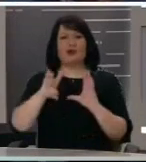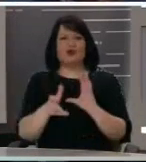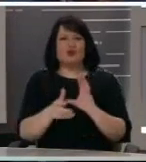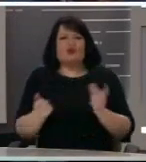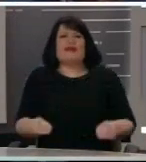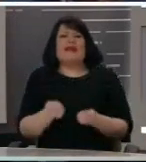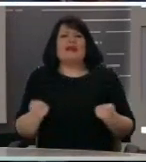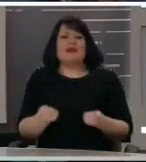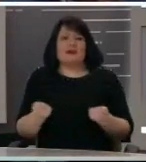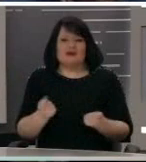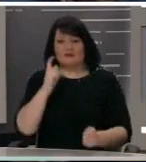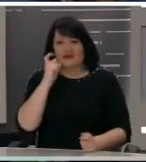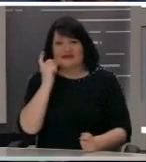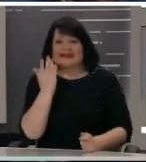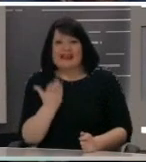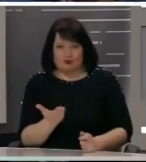συμβαίνει.